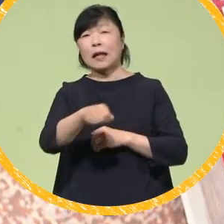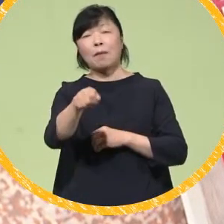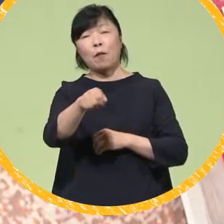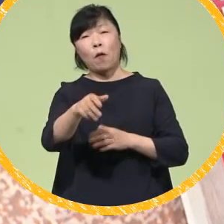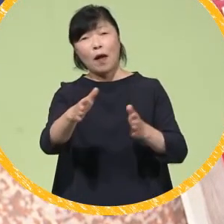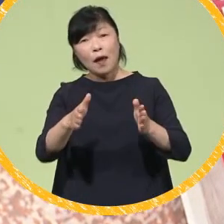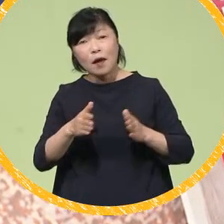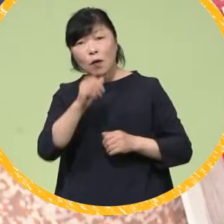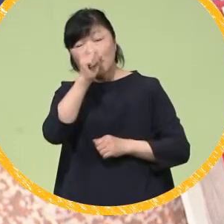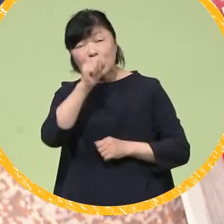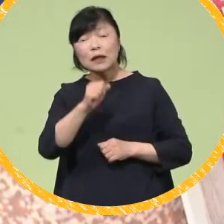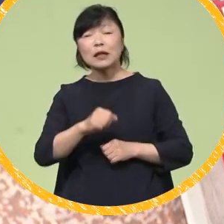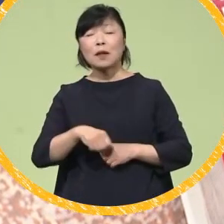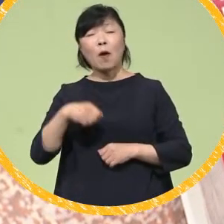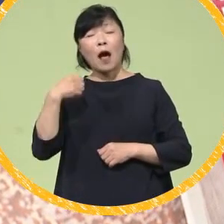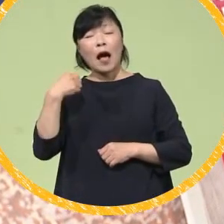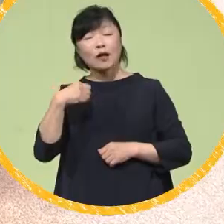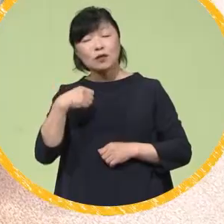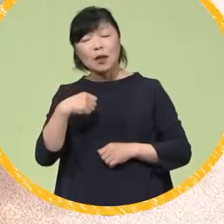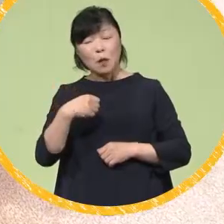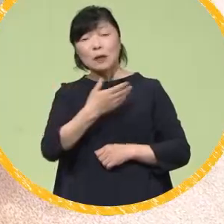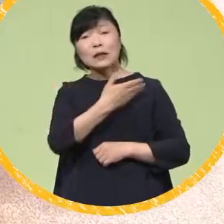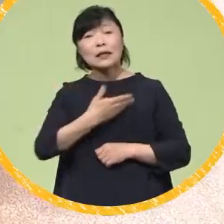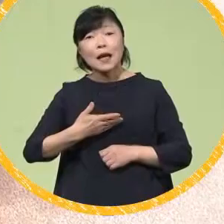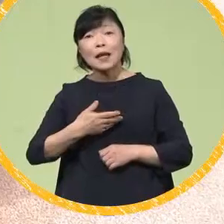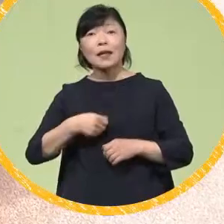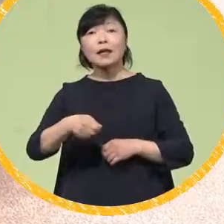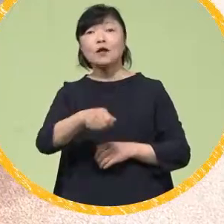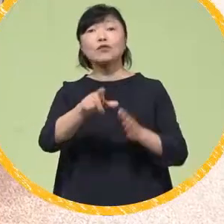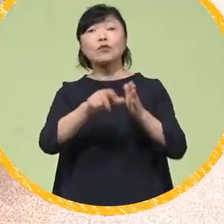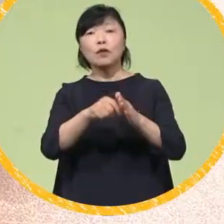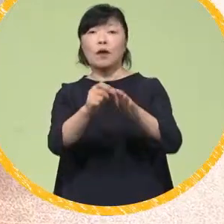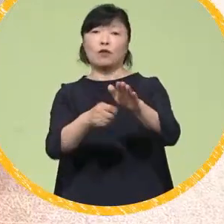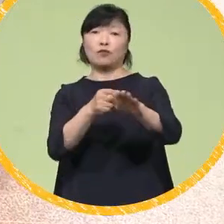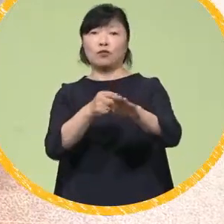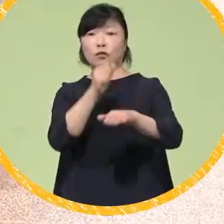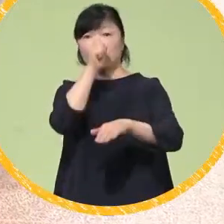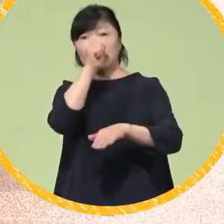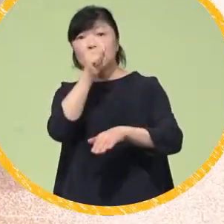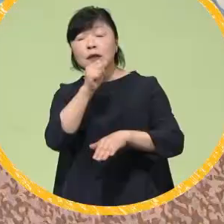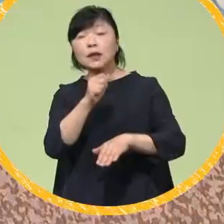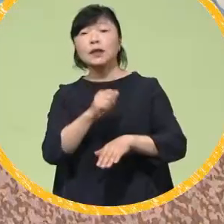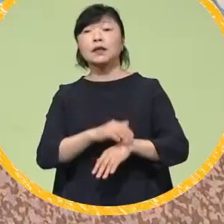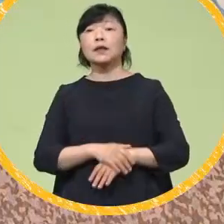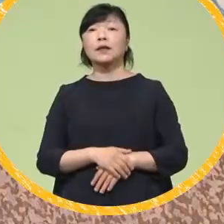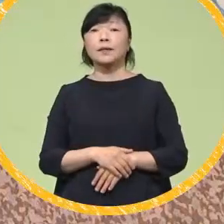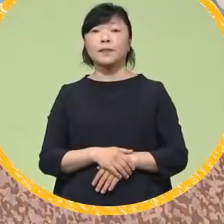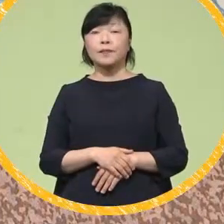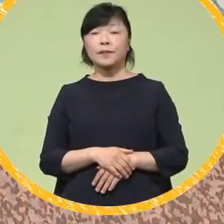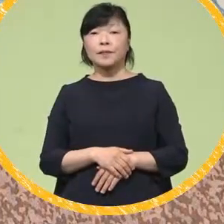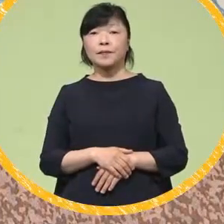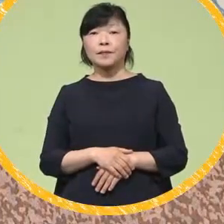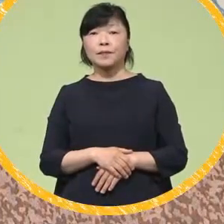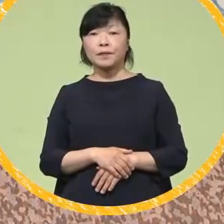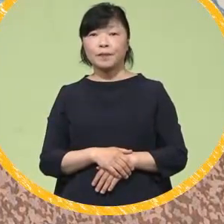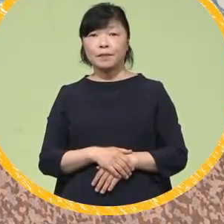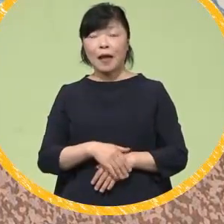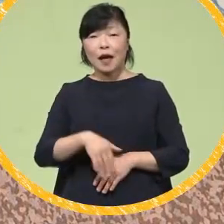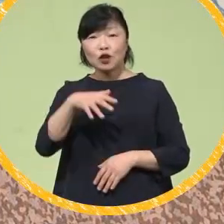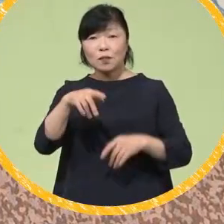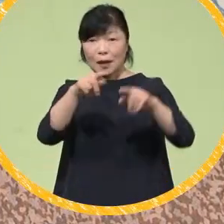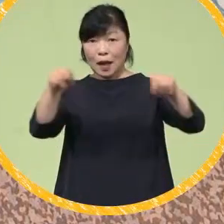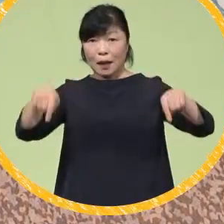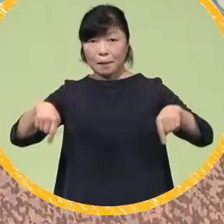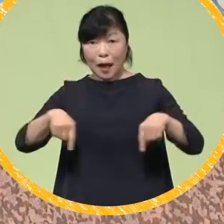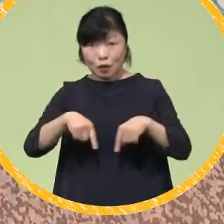ですけれども、まあ、どうしても出なきゃいけない時とかは、はい、靴を履かせてあげるのも方法です。 他にも冷却